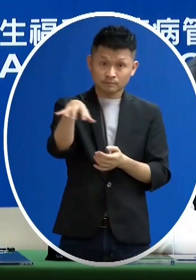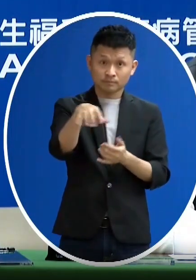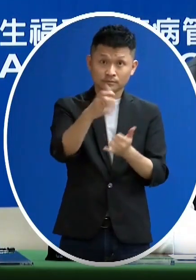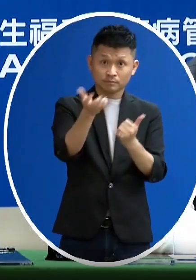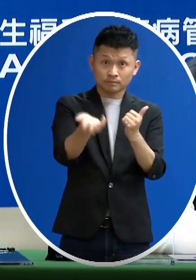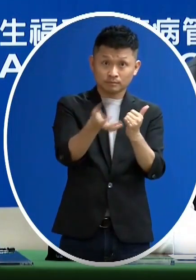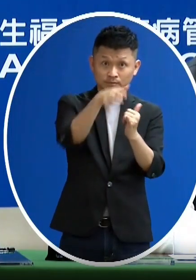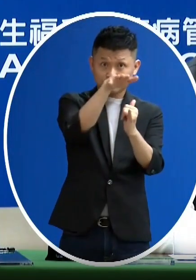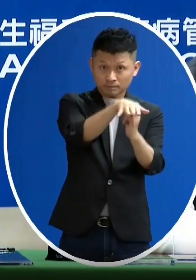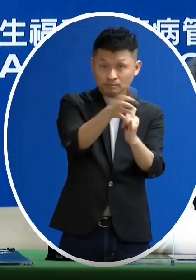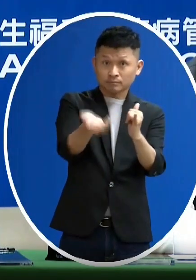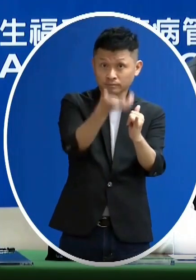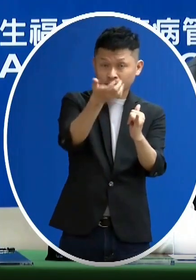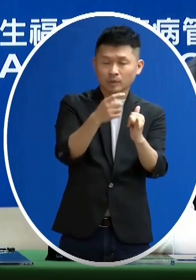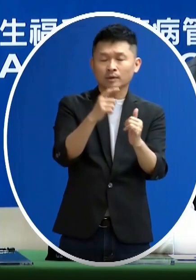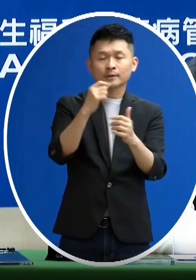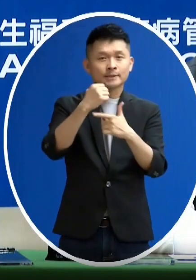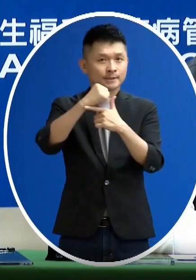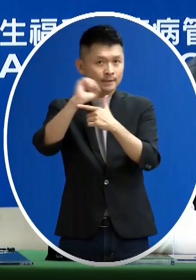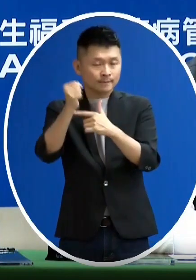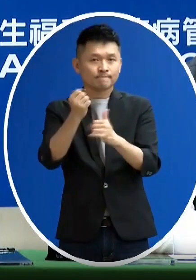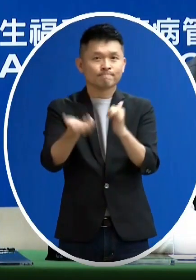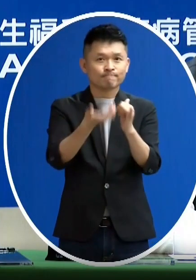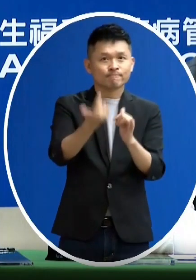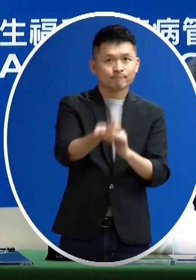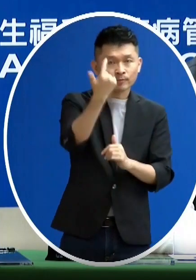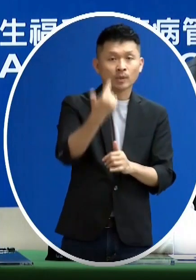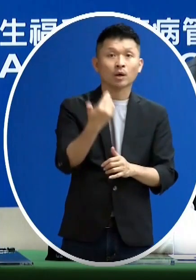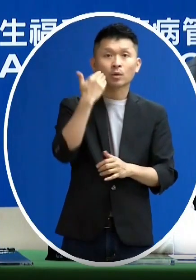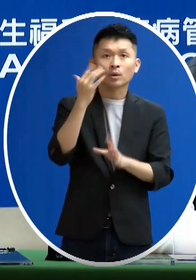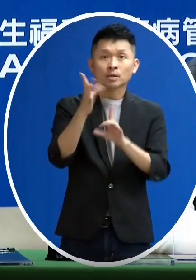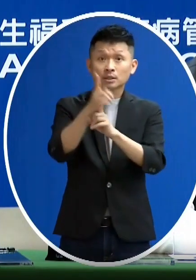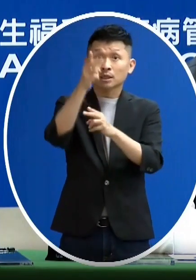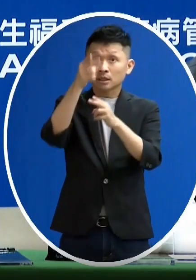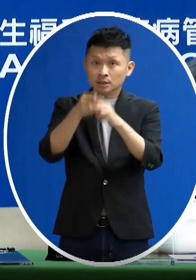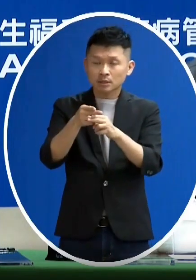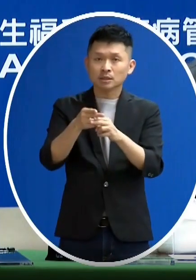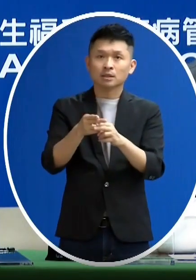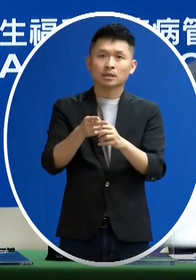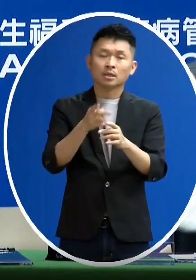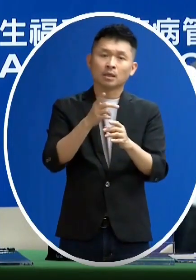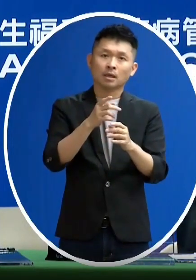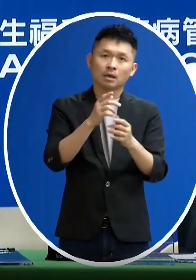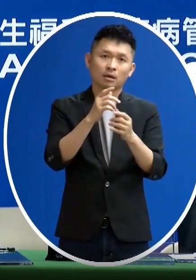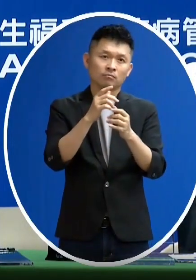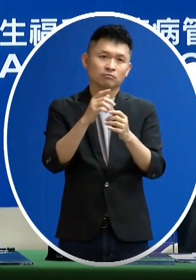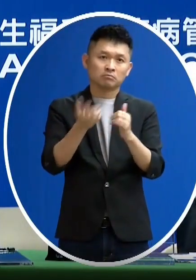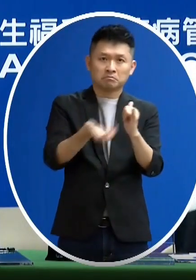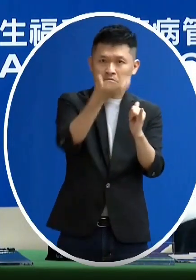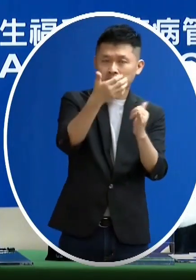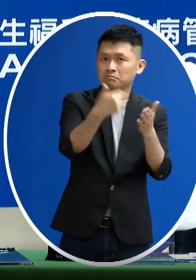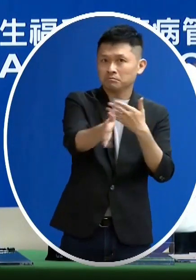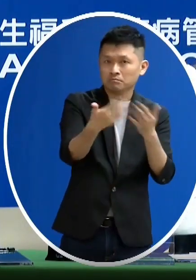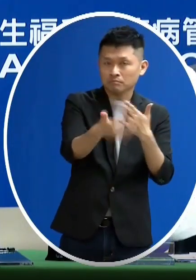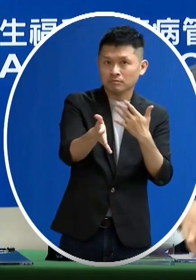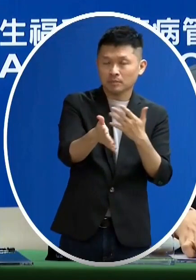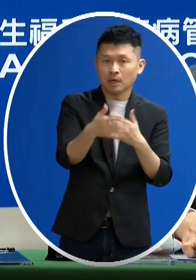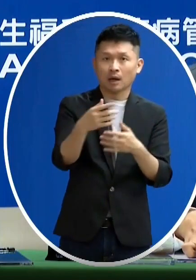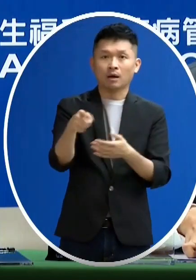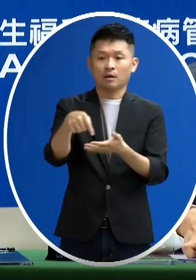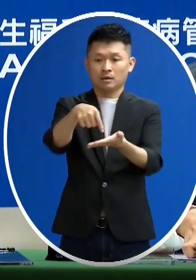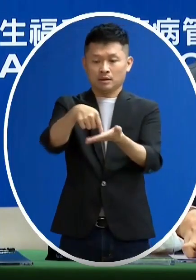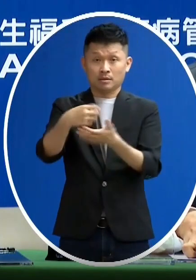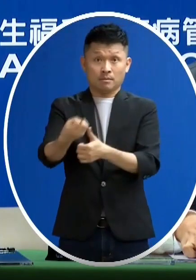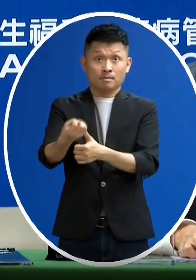建议尽速火化。好，如果因为宗教和各种因素信仰的因素不能火化的话，那就要报准才能够